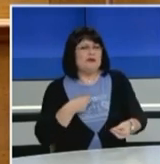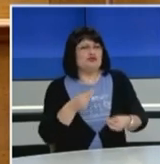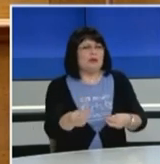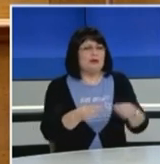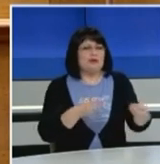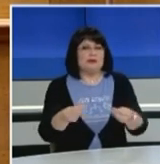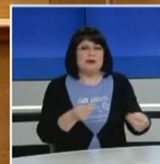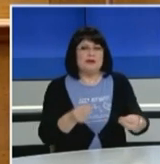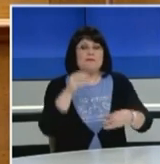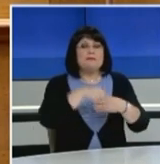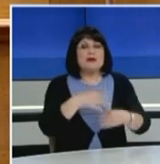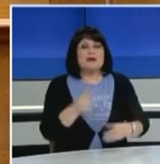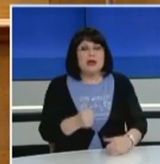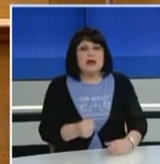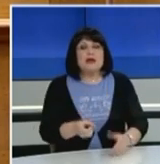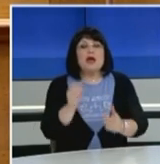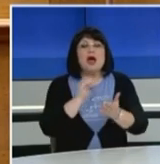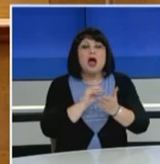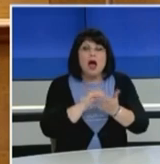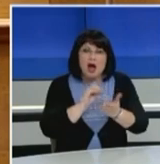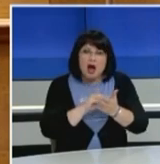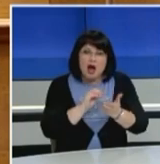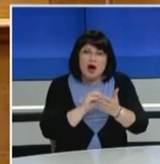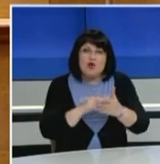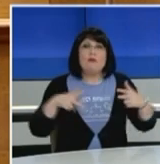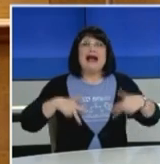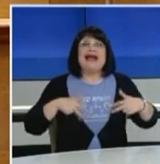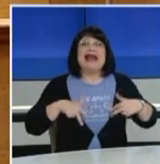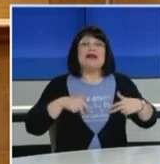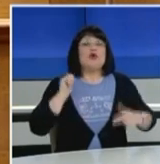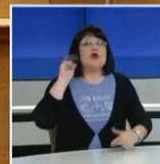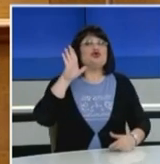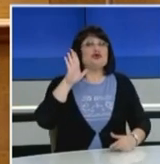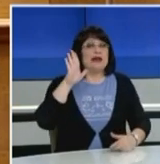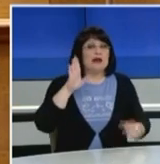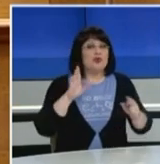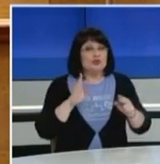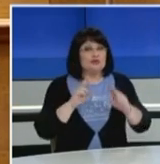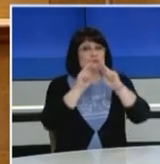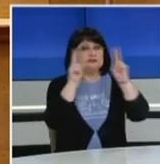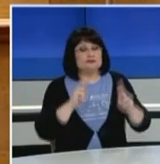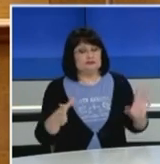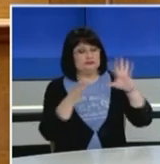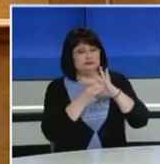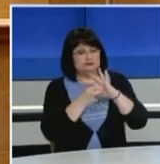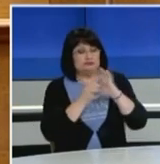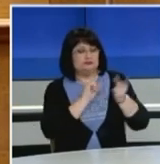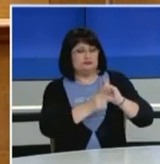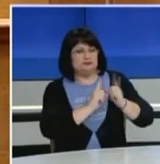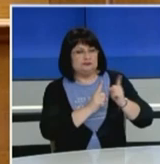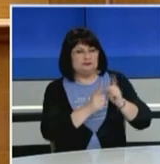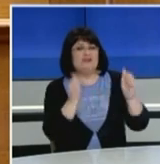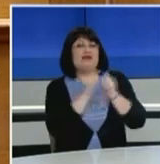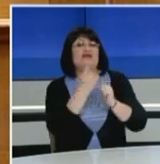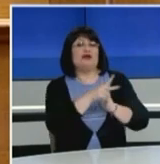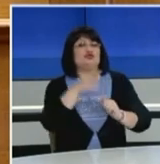οι οποίες περιλαμβάνουν ακόμα και διακρατικές συμφωνίες με τους διάφορους ιμπεριαλιστές φίλους σας,